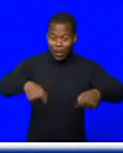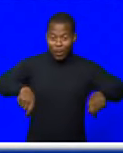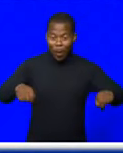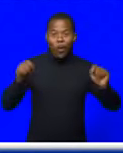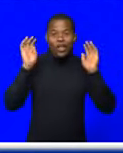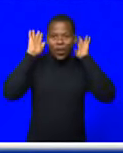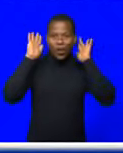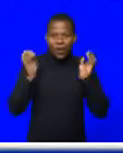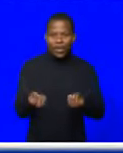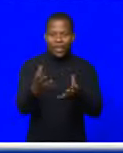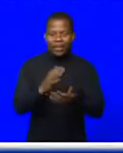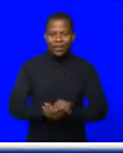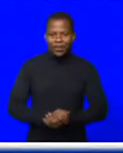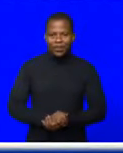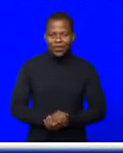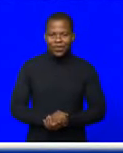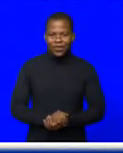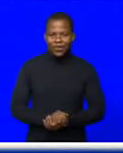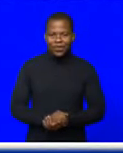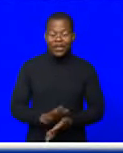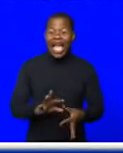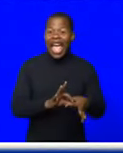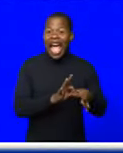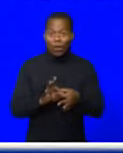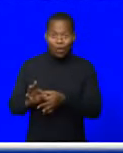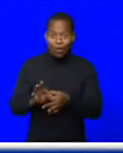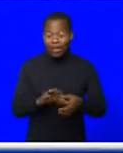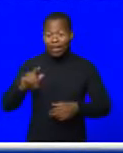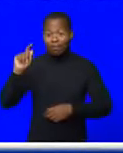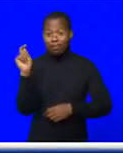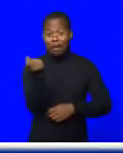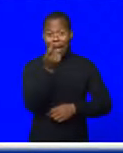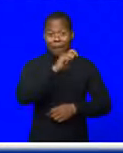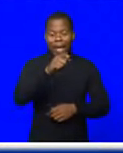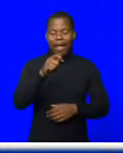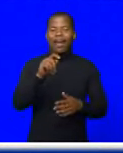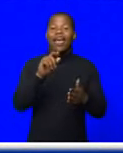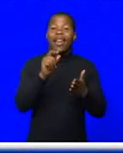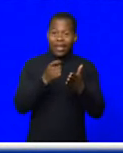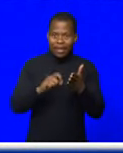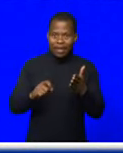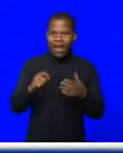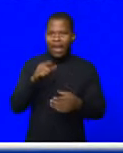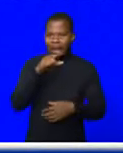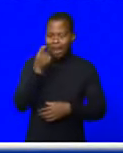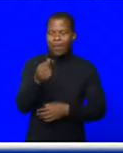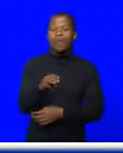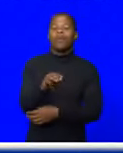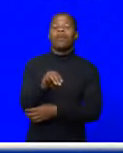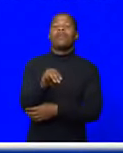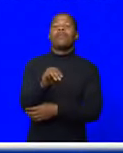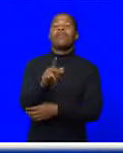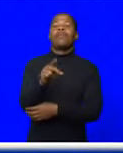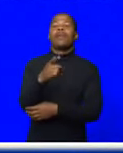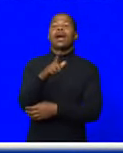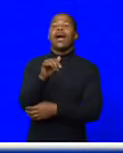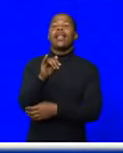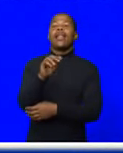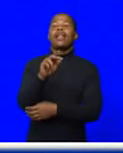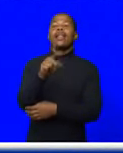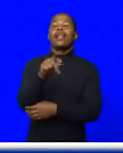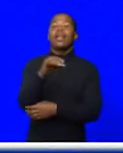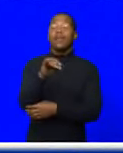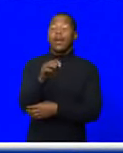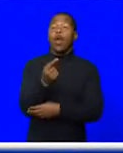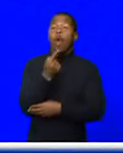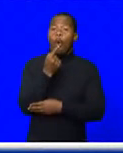Ngwane lomuhle singena kuto temidlalo. Maphalelo omkhulu wenhlangano yemidlalo yemphebedo lapha eVenice inqaba umkhaliphi uthi